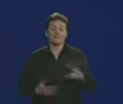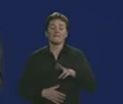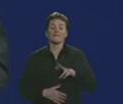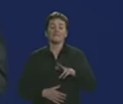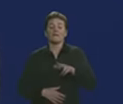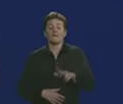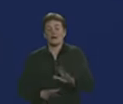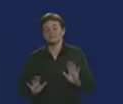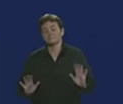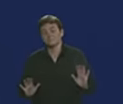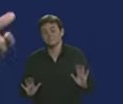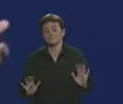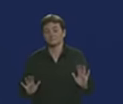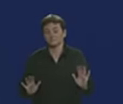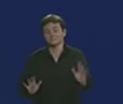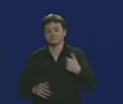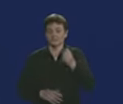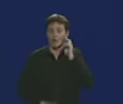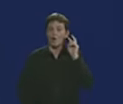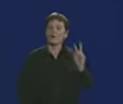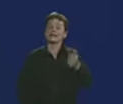passer, j'ai regardé.